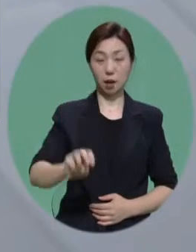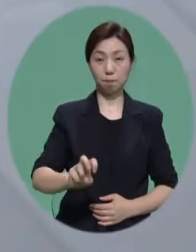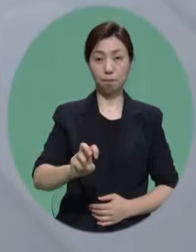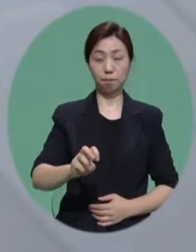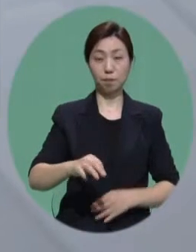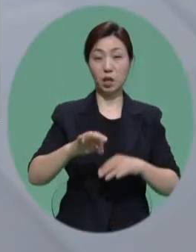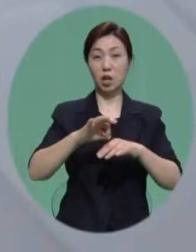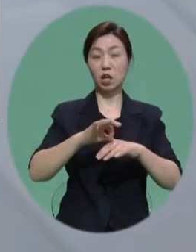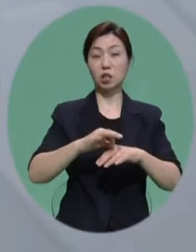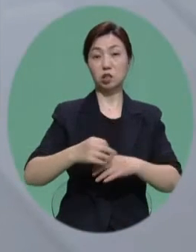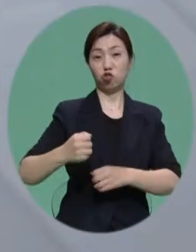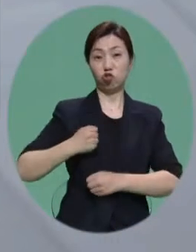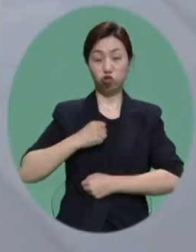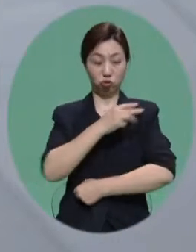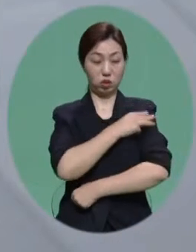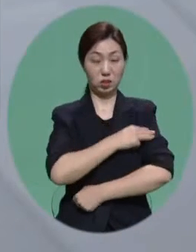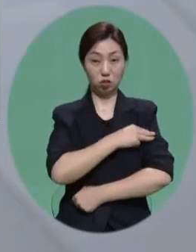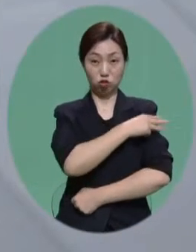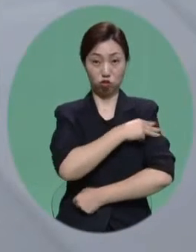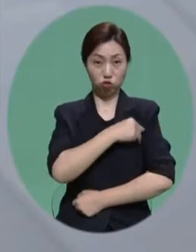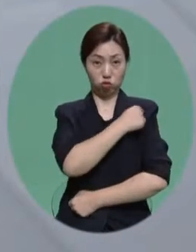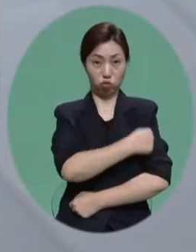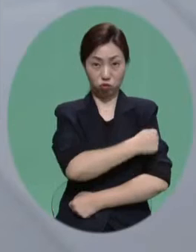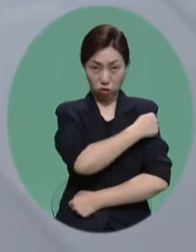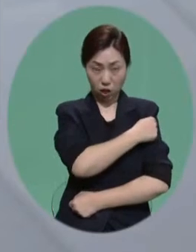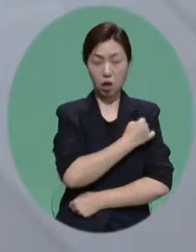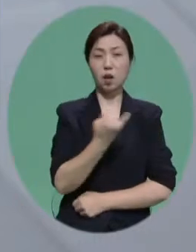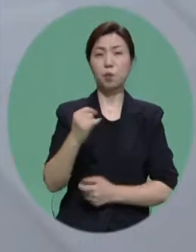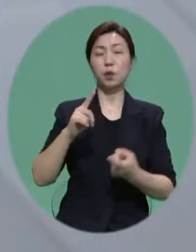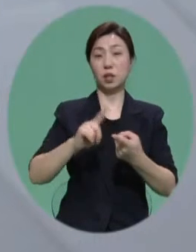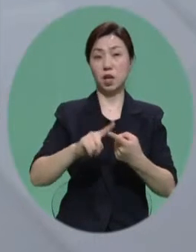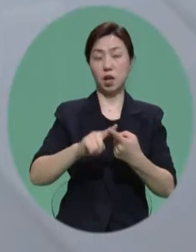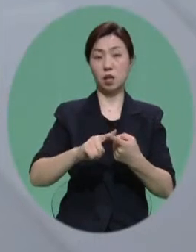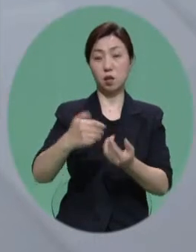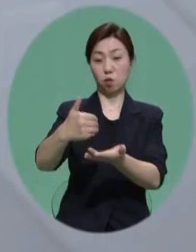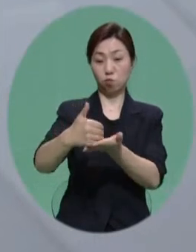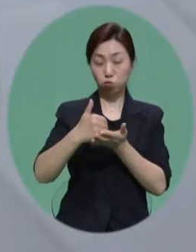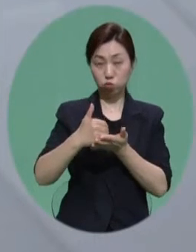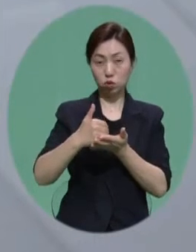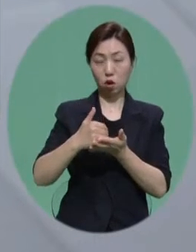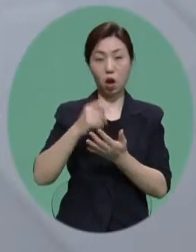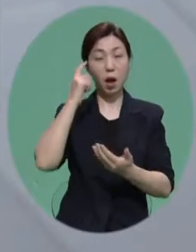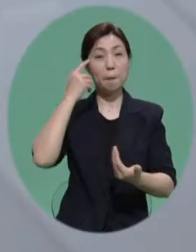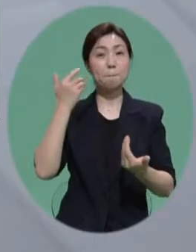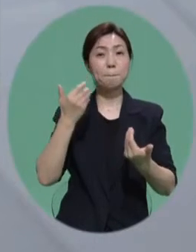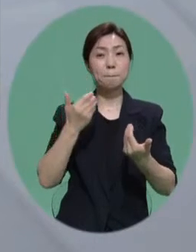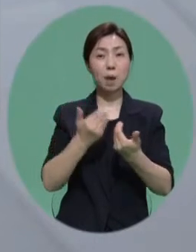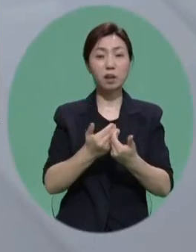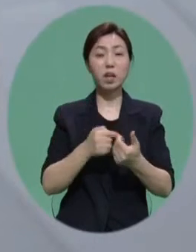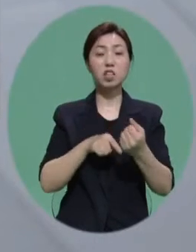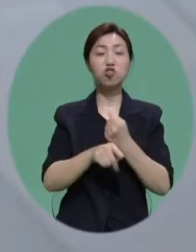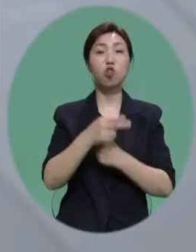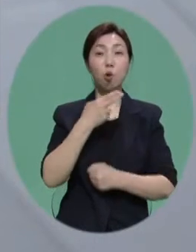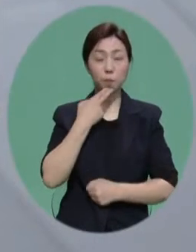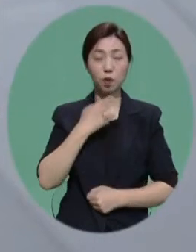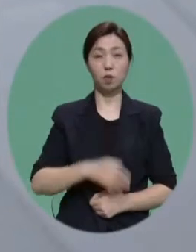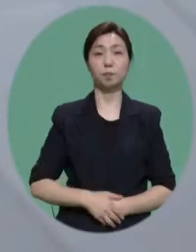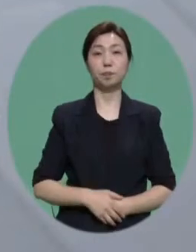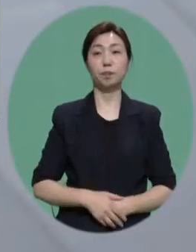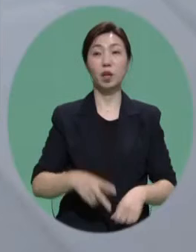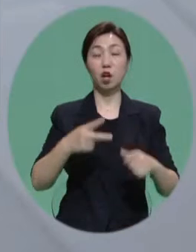없다고 생각이 됩니다 그 첫 번째가 뭐 했죠 아니 정상 급료 인데 가해자 의